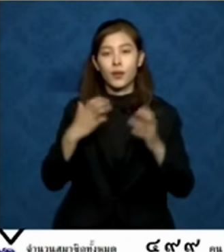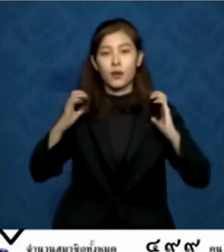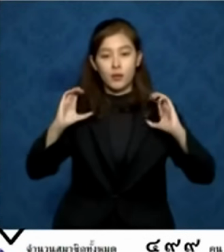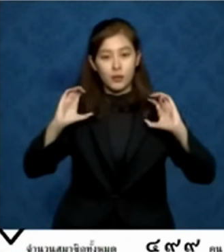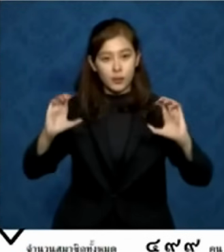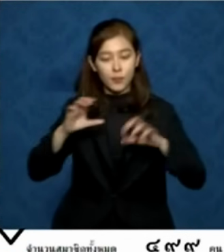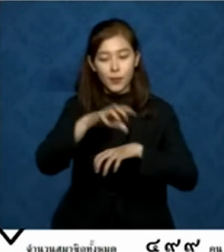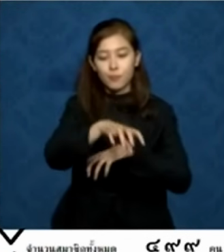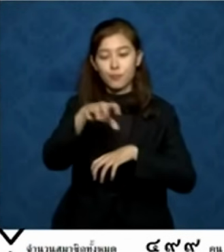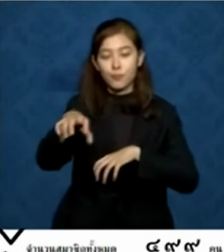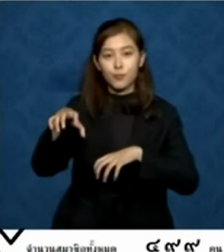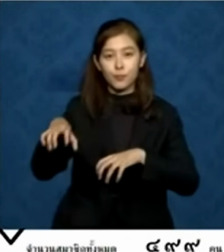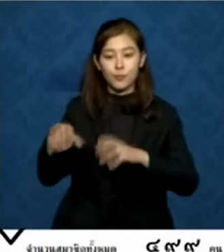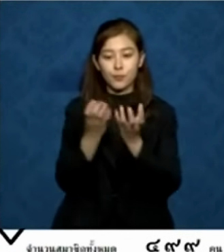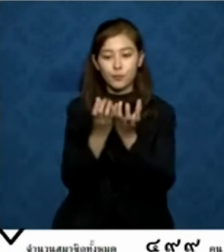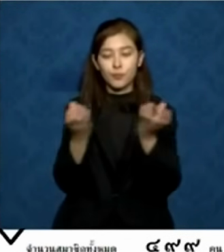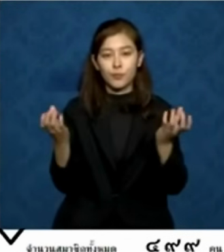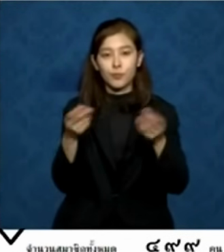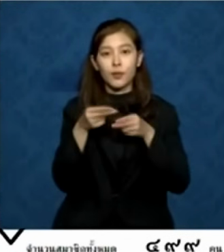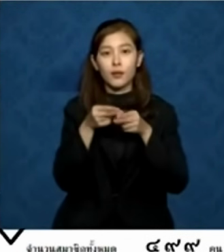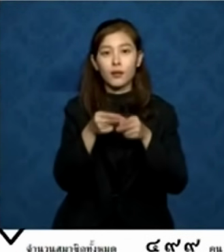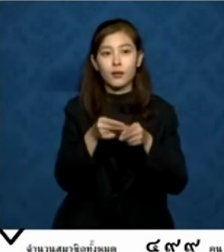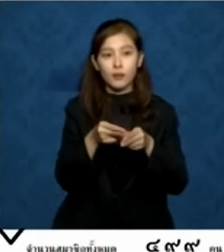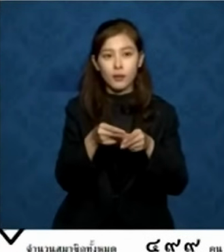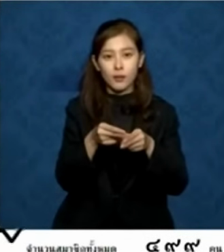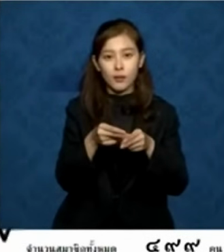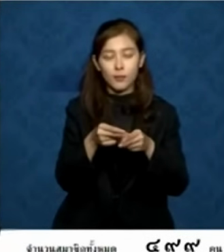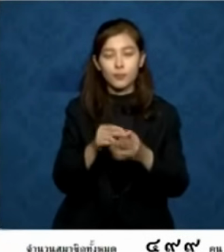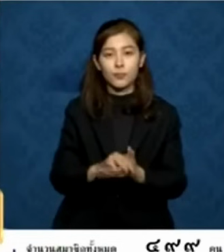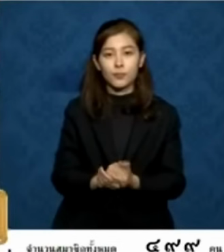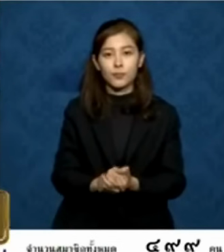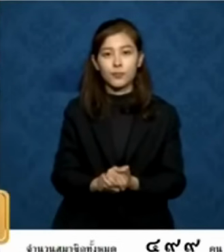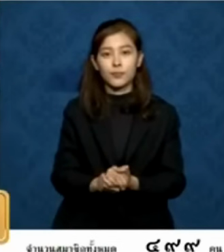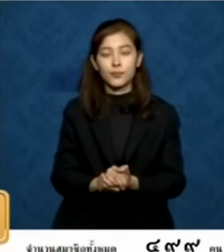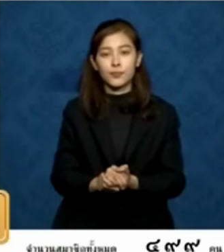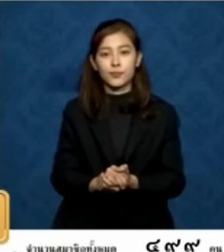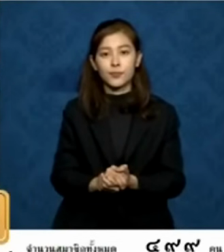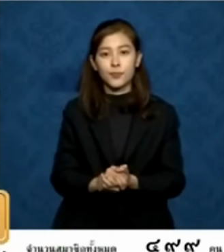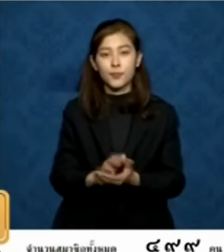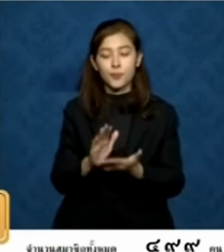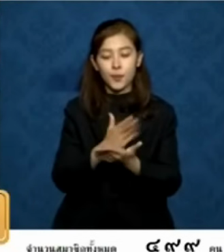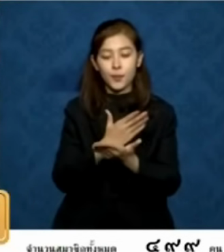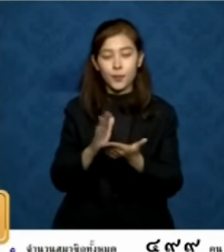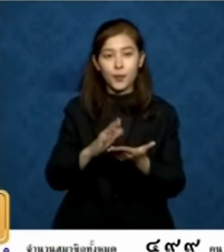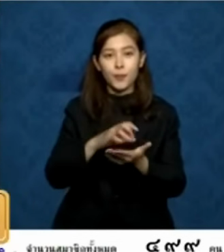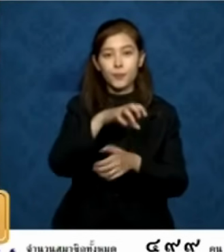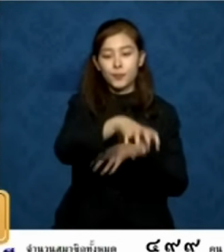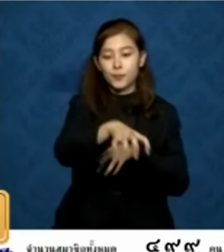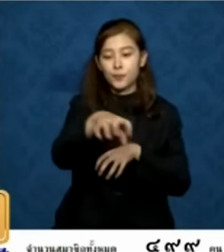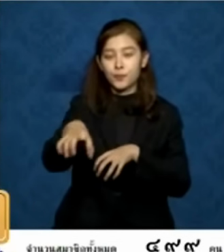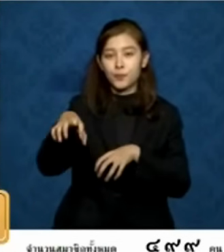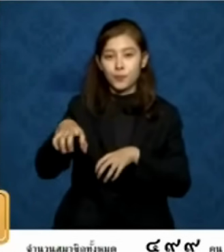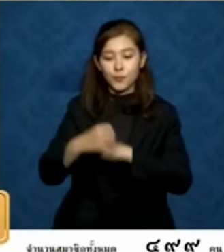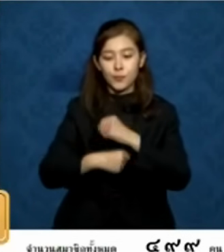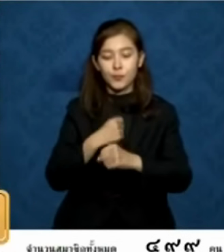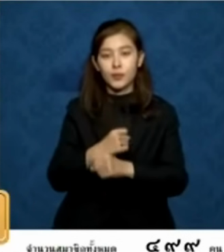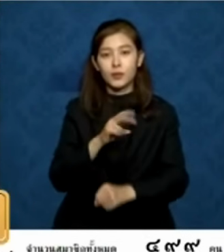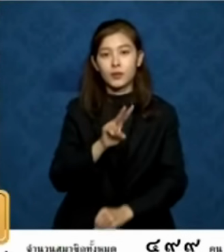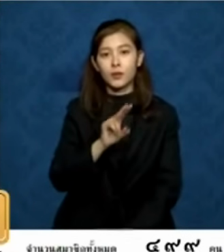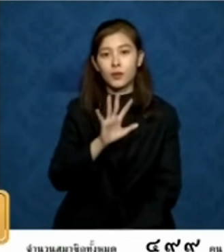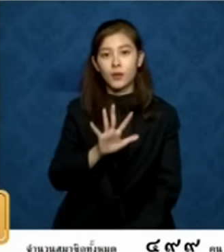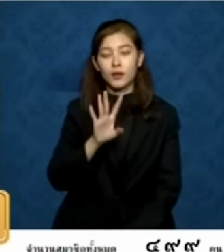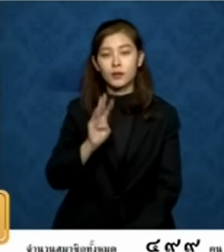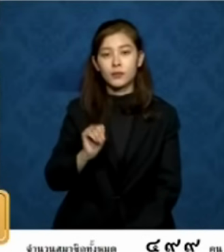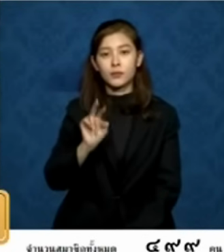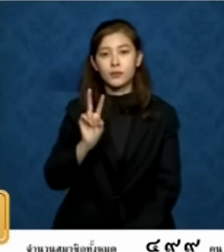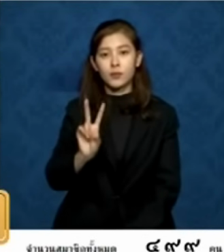แผนและขั้นตอนการกระจายอำนาจให้แก่องค์กรปกครองส่วนท้องถิ่นพ.ศ. 2542และ